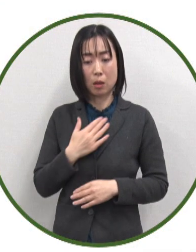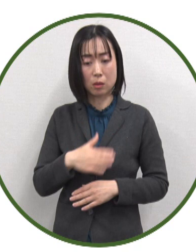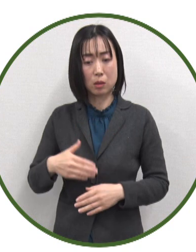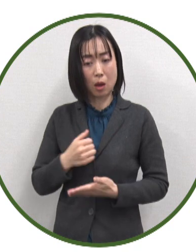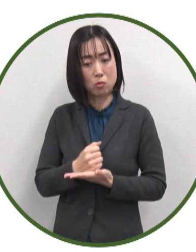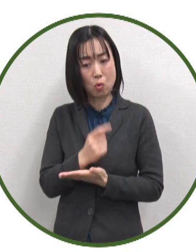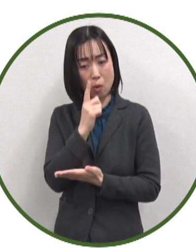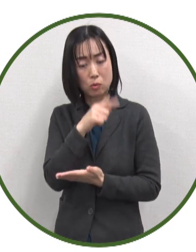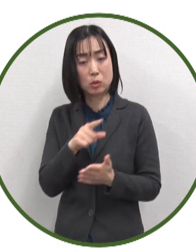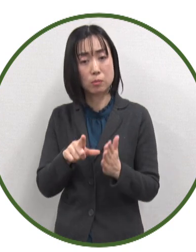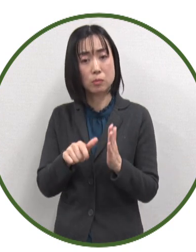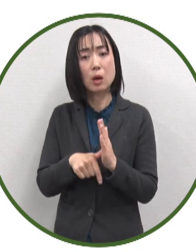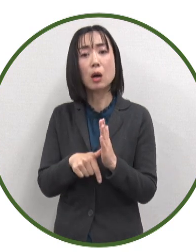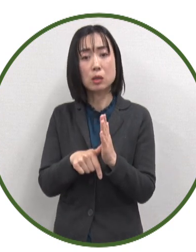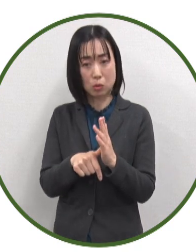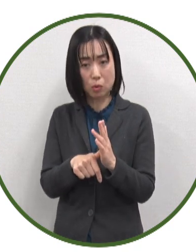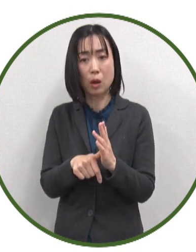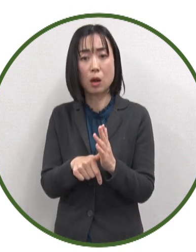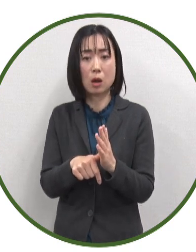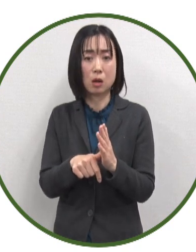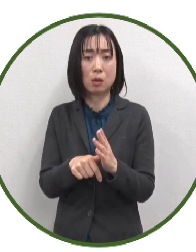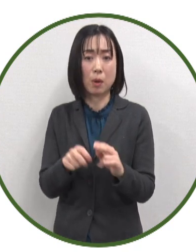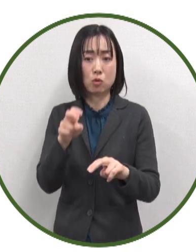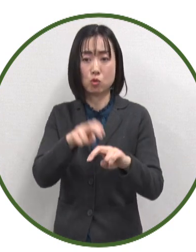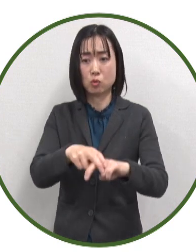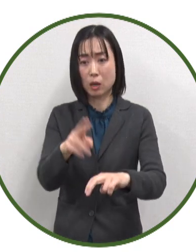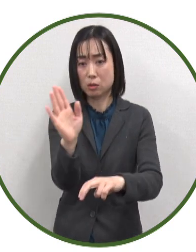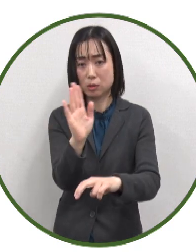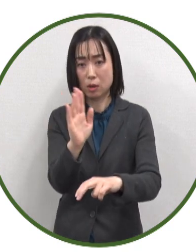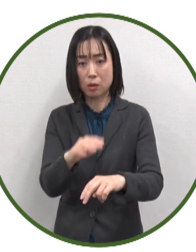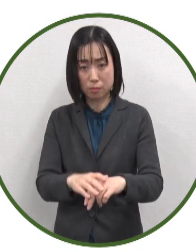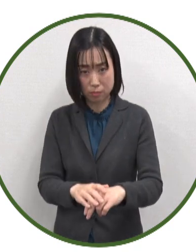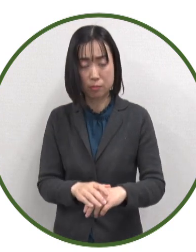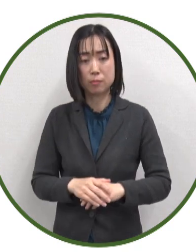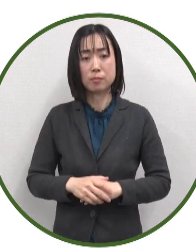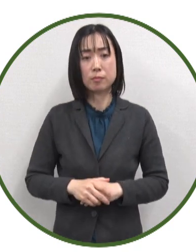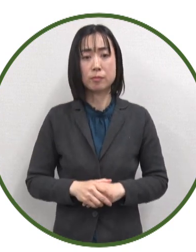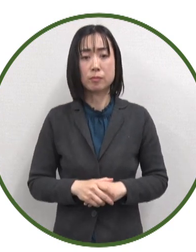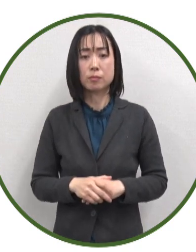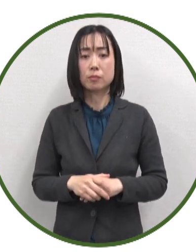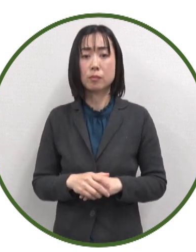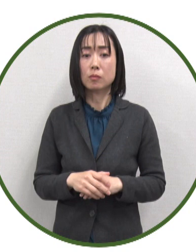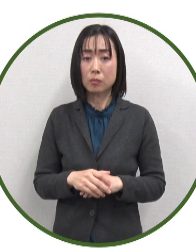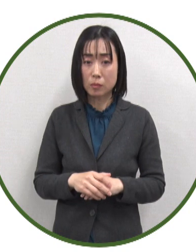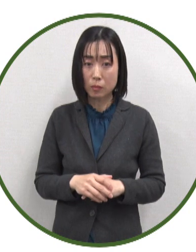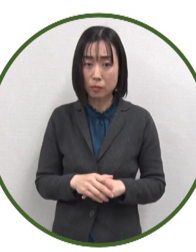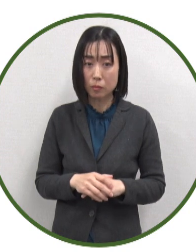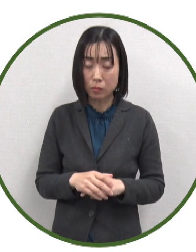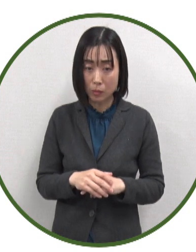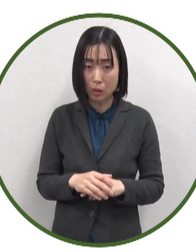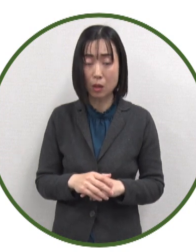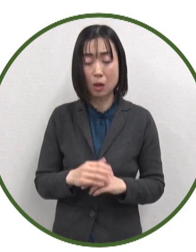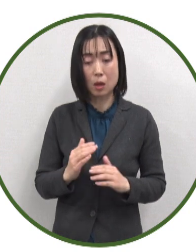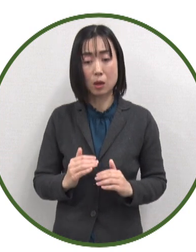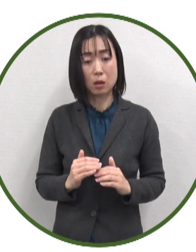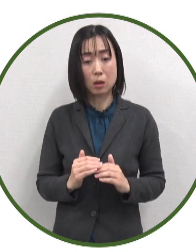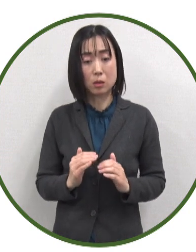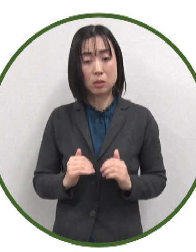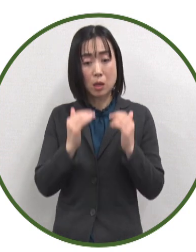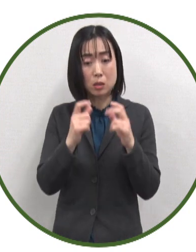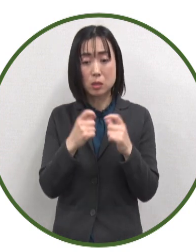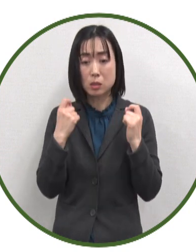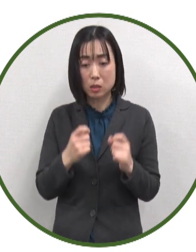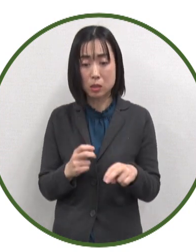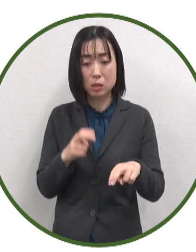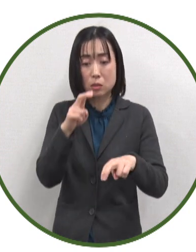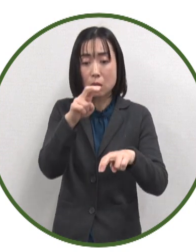悪い場合にはですね出席はしないでください。でこれはご家族からもお願いをしていただきたいんですが、式へ参